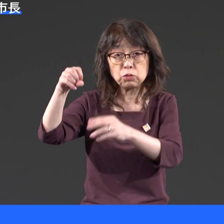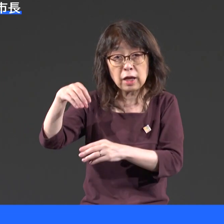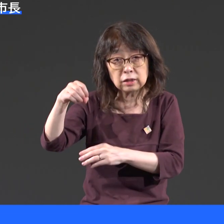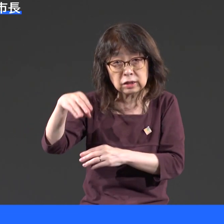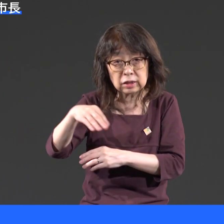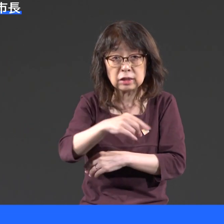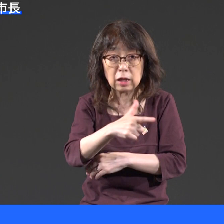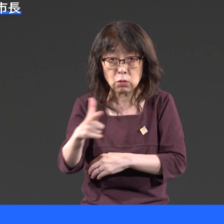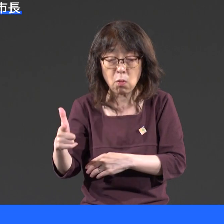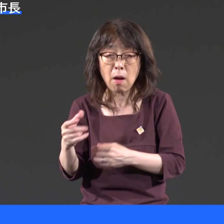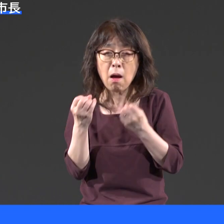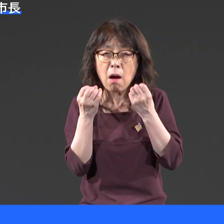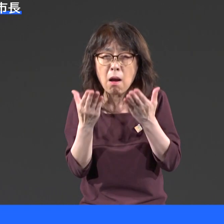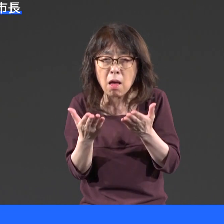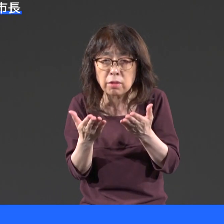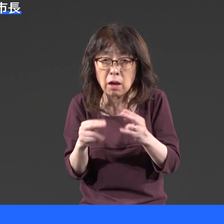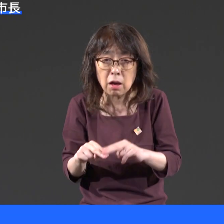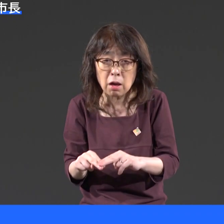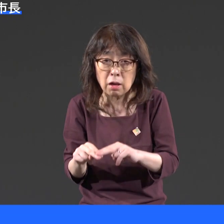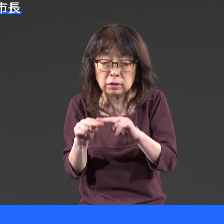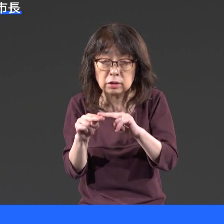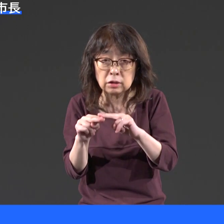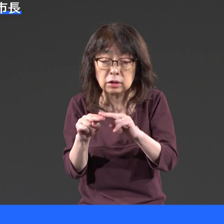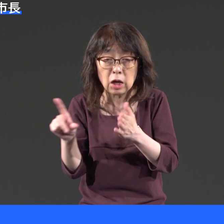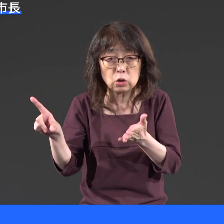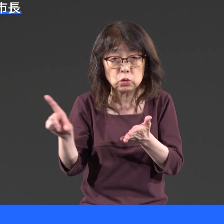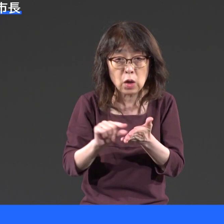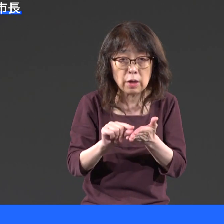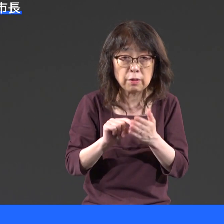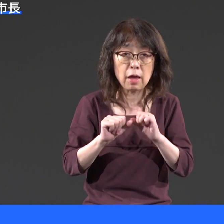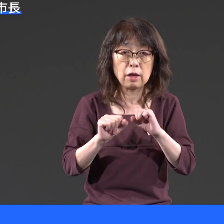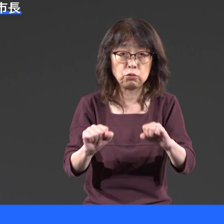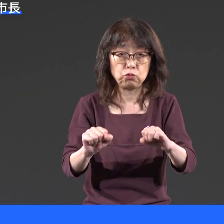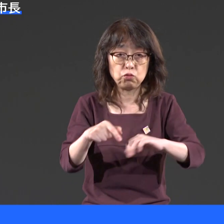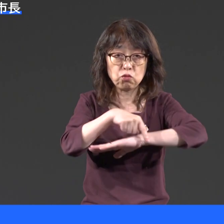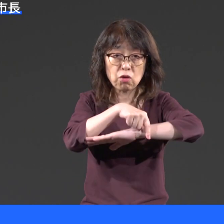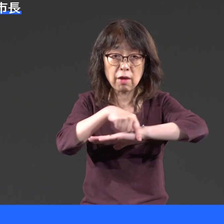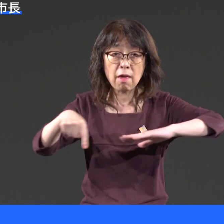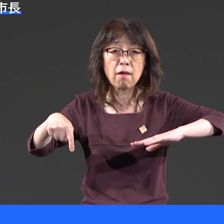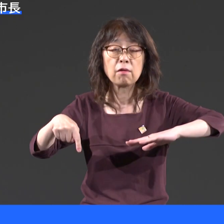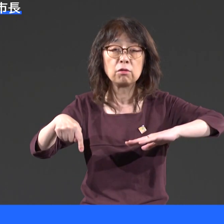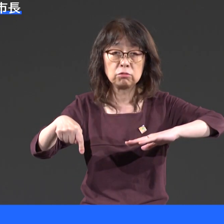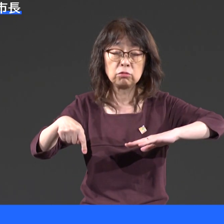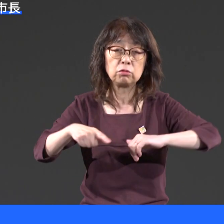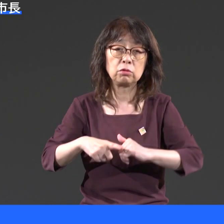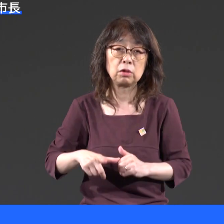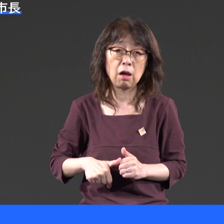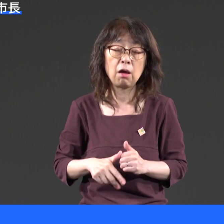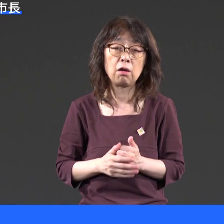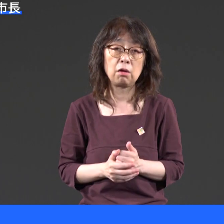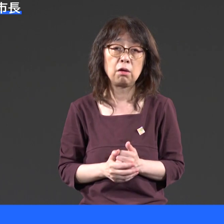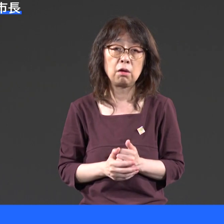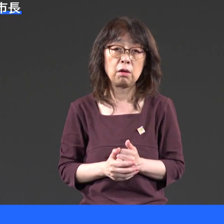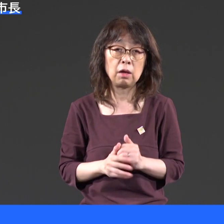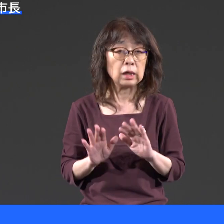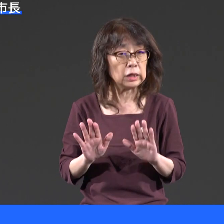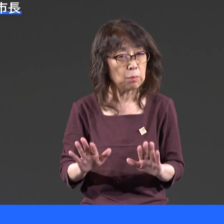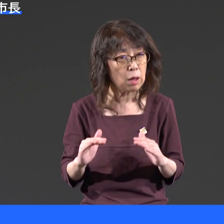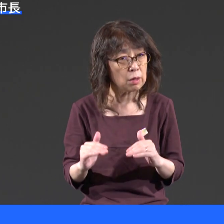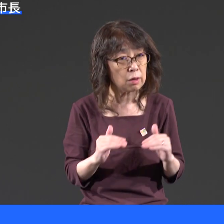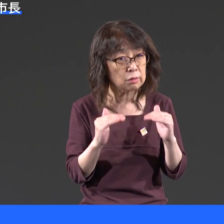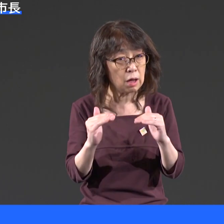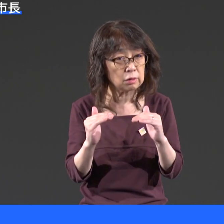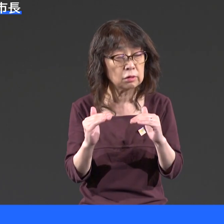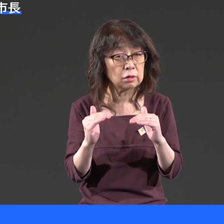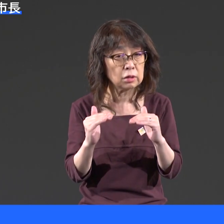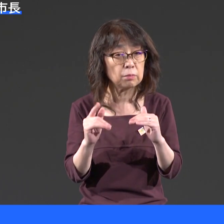をして使っていくというようなことをですね計画の中で状況を、まあ、それをス